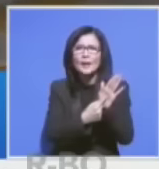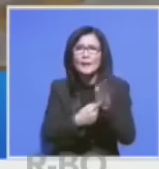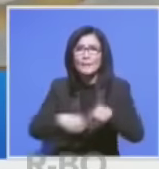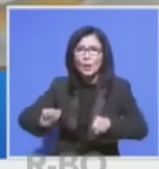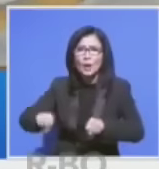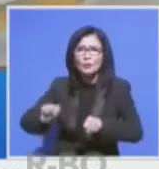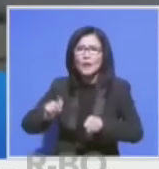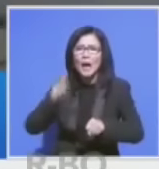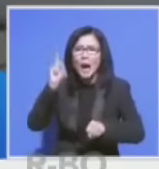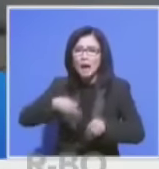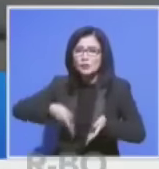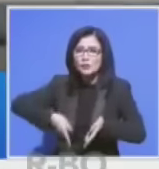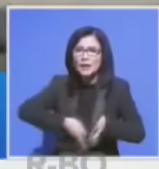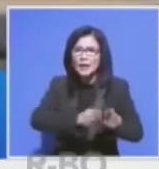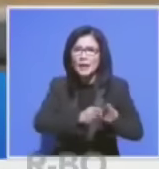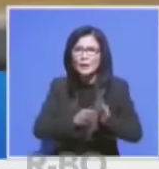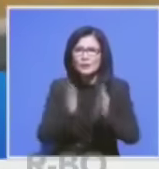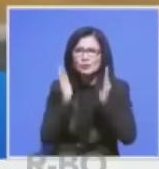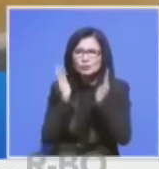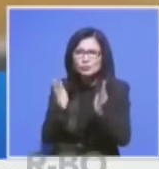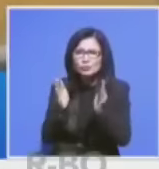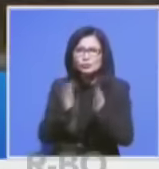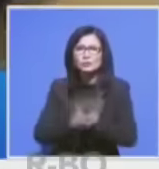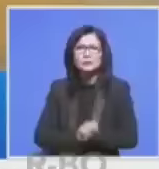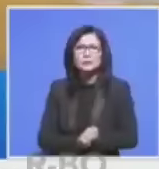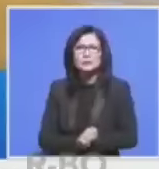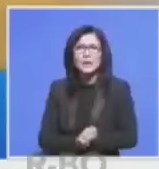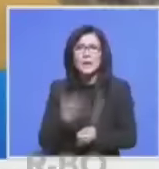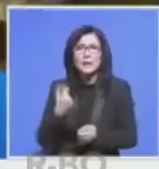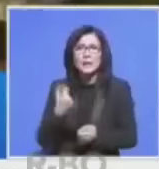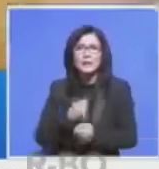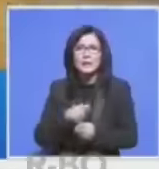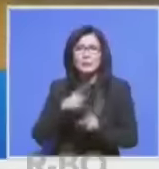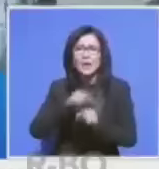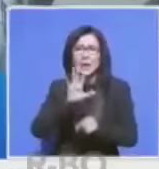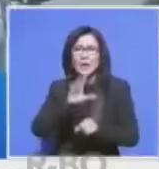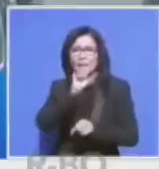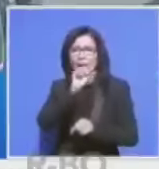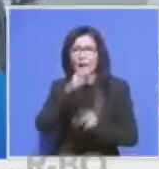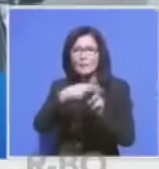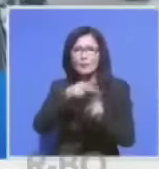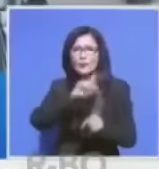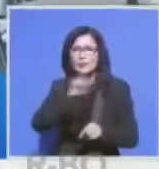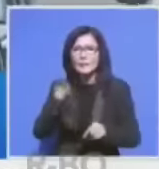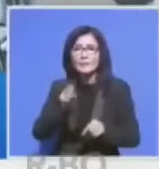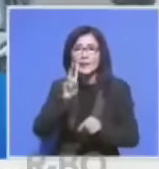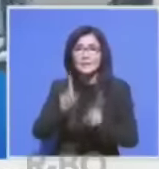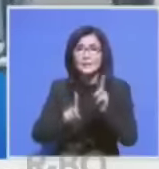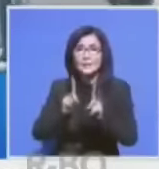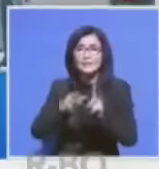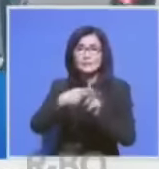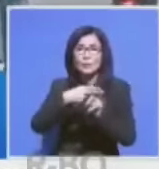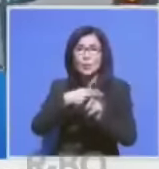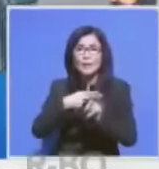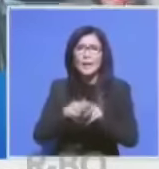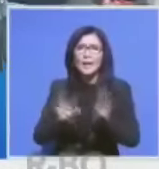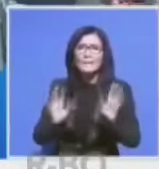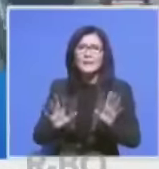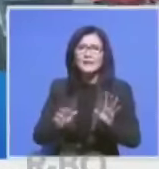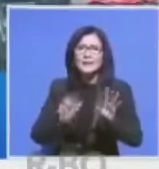2 harus melewati jalur khusus. Dalam kurun waktu 5 Februari sampai 11 Februari 2018,